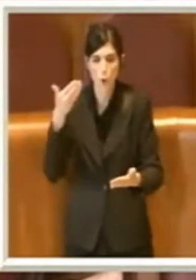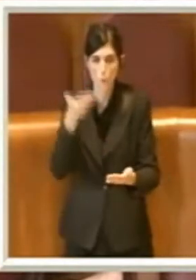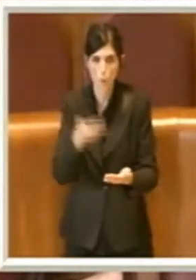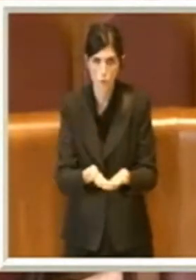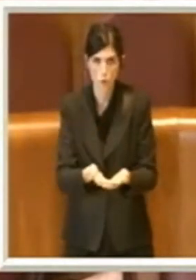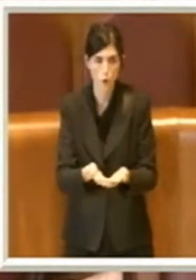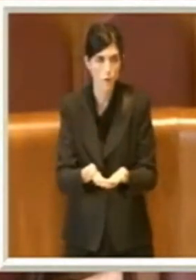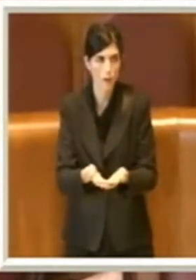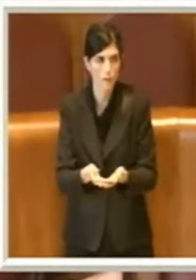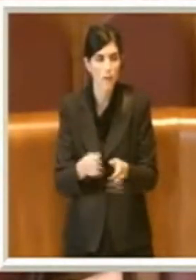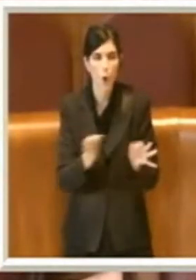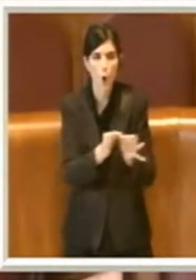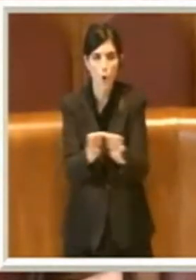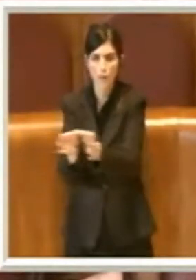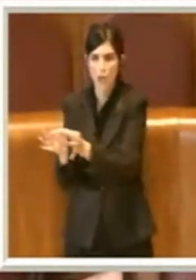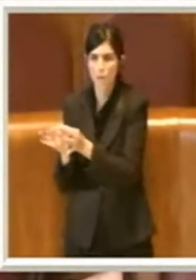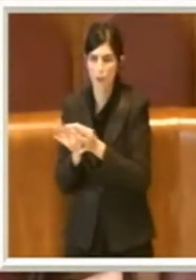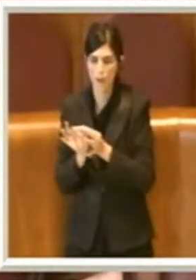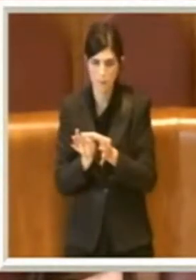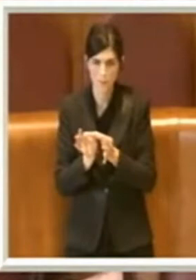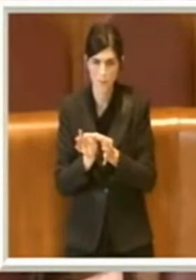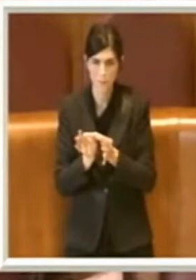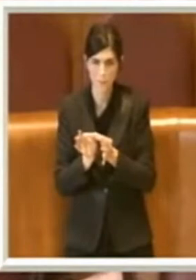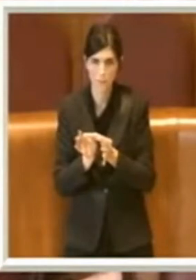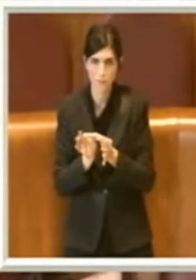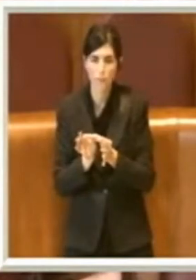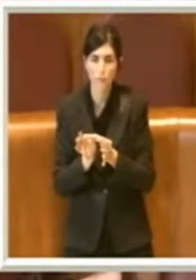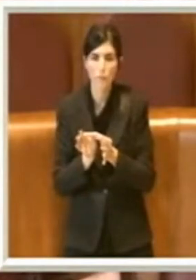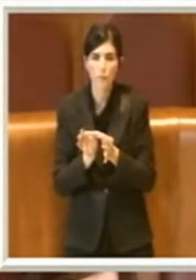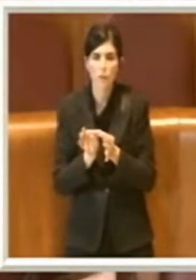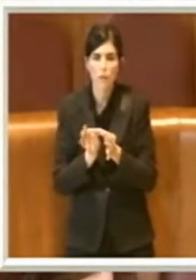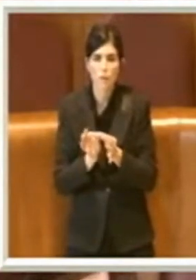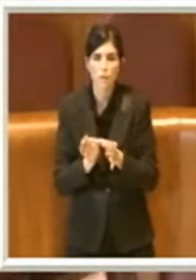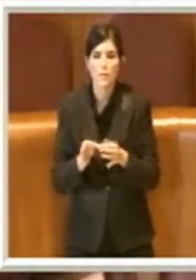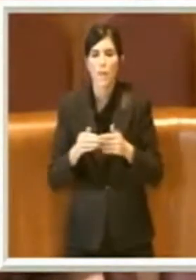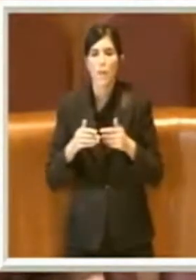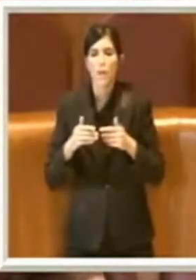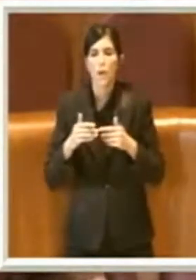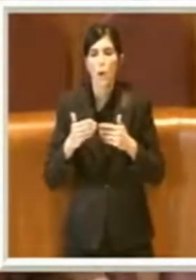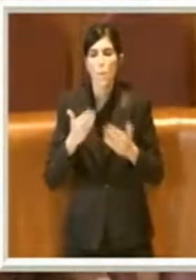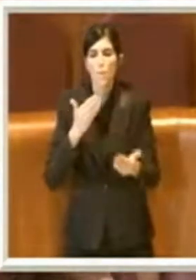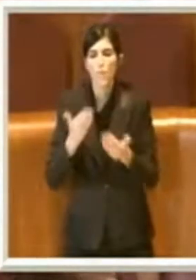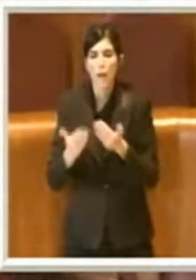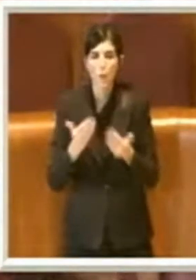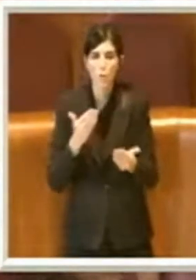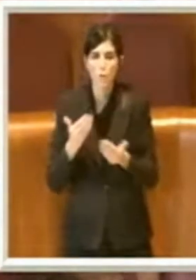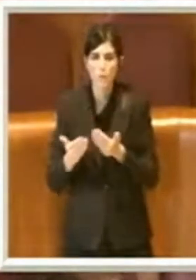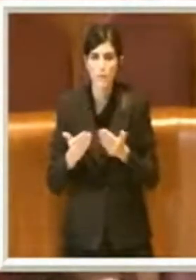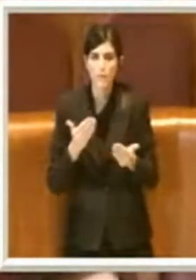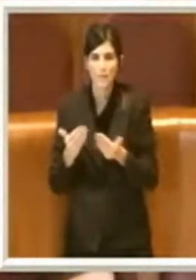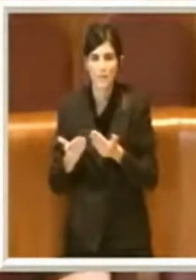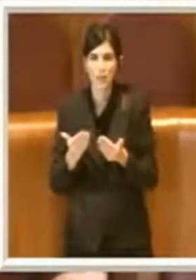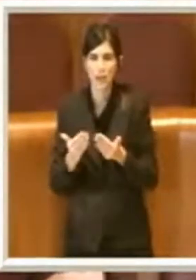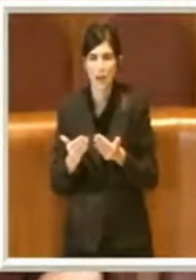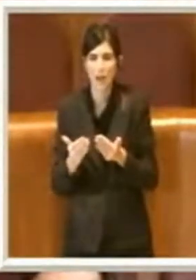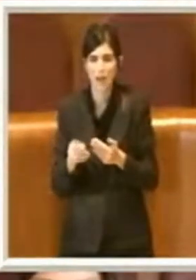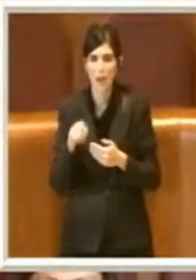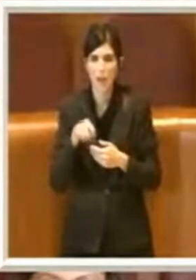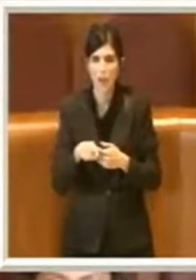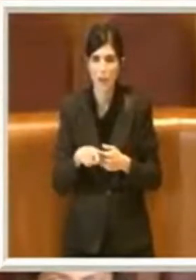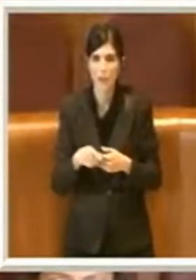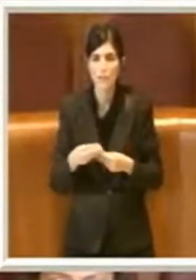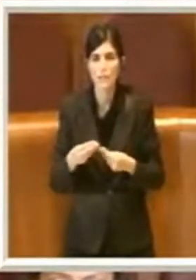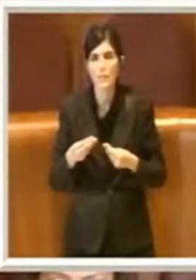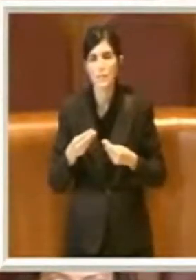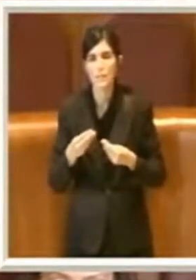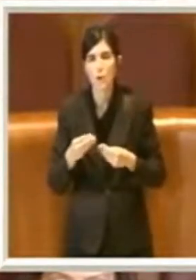che è stata condivisa, ed è appunto di valutare l'eventuale assegnazione